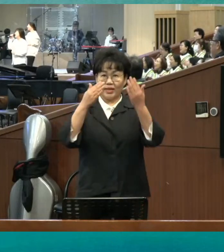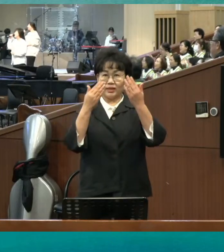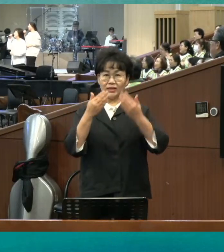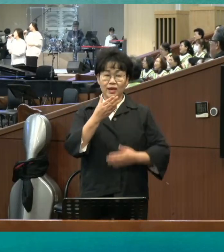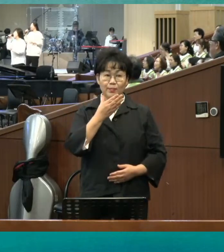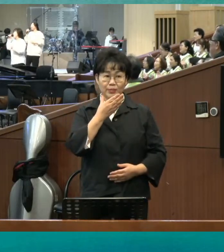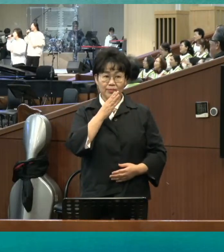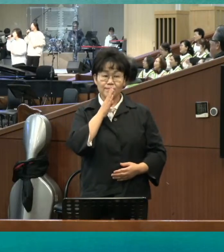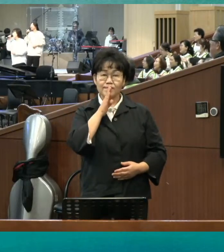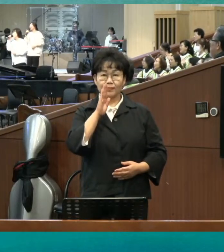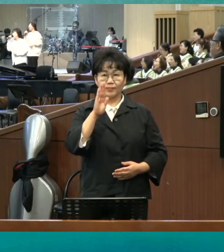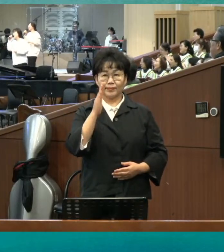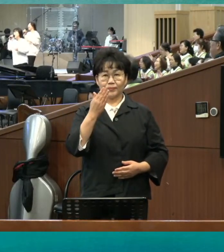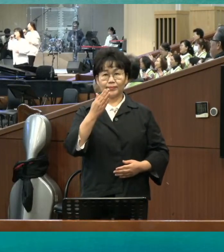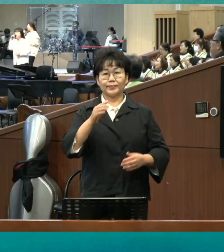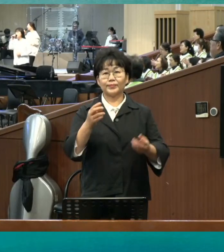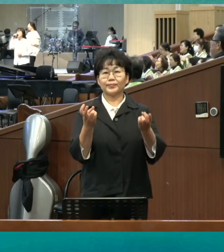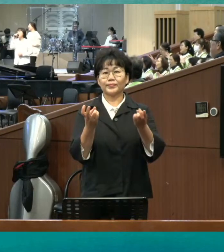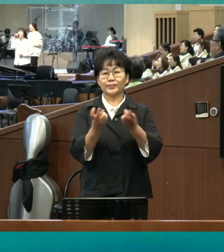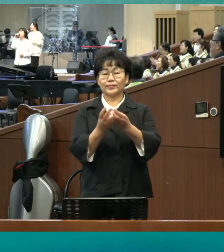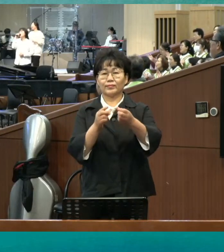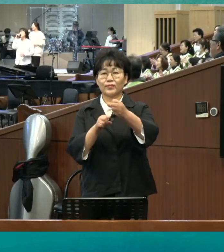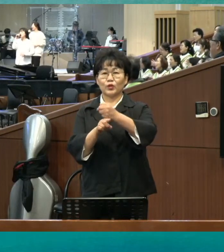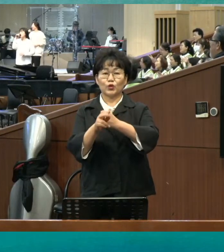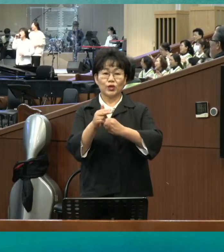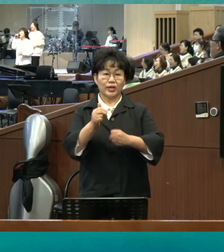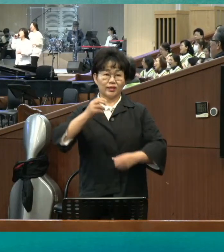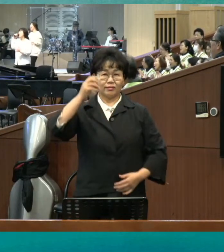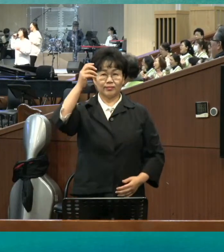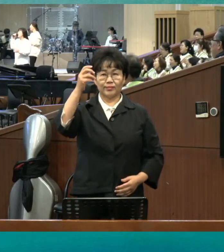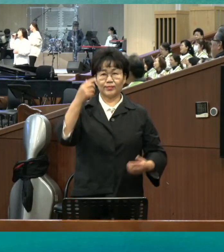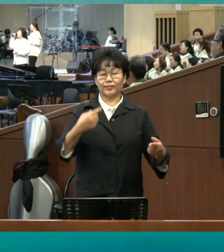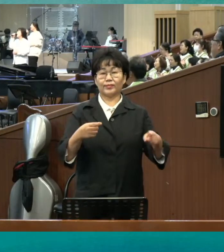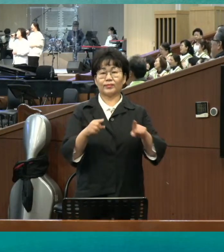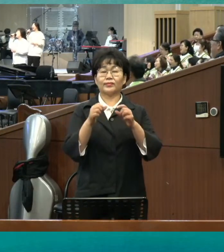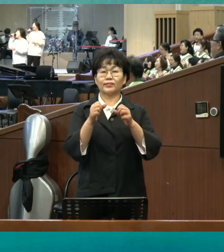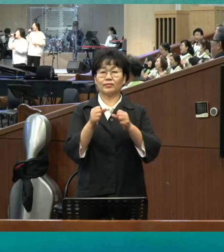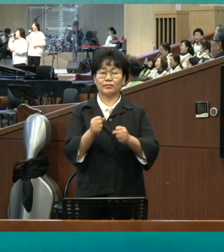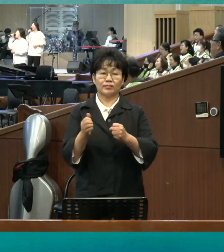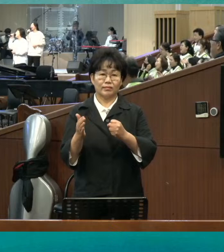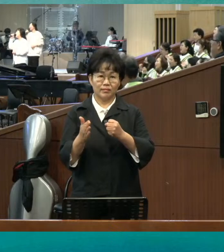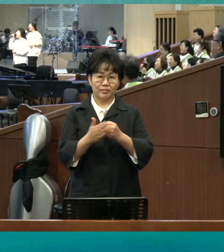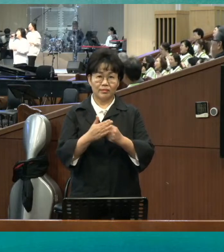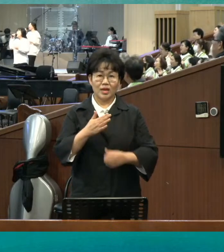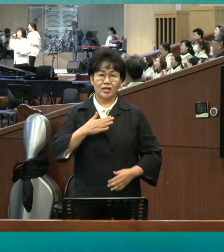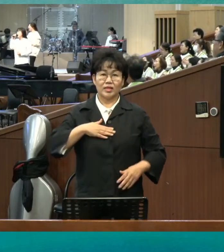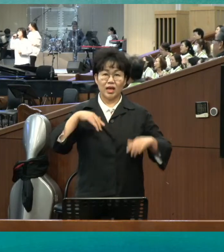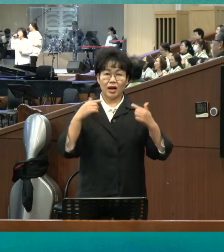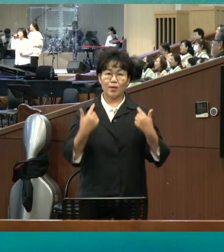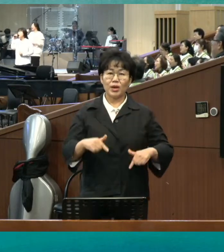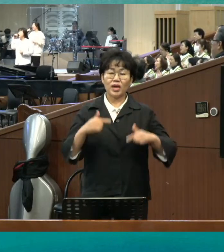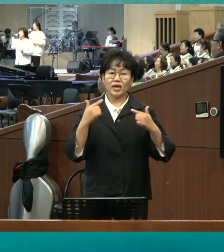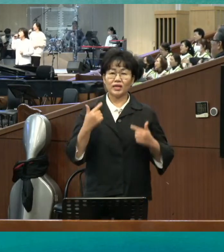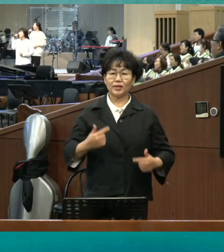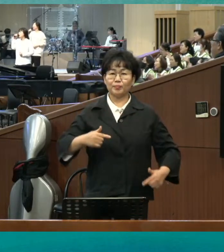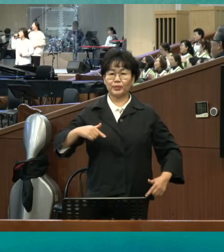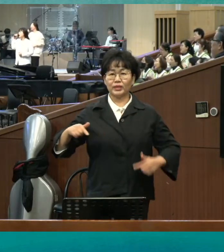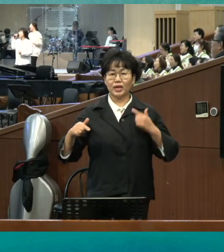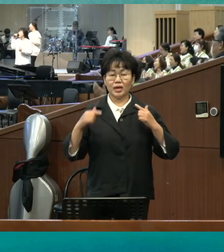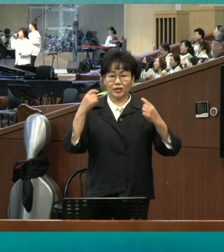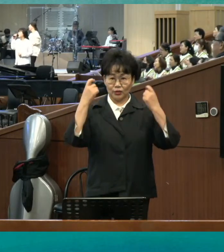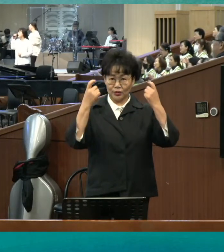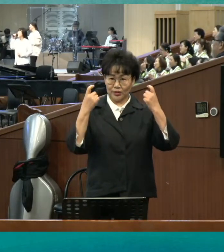받는 참된 비결은 주의 영이 함께야. 한번 더 고백할까요? 내가 매일